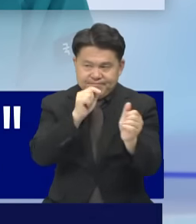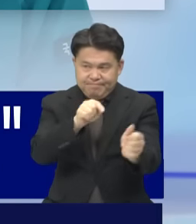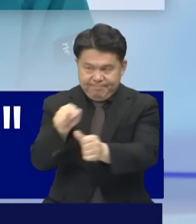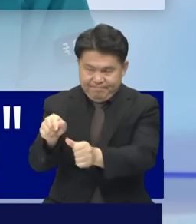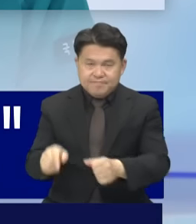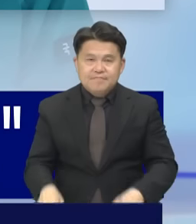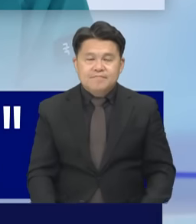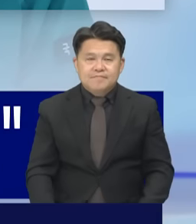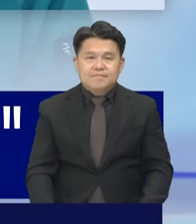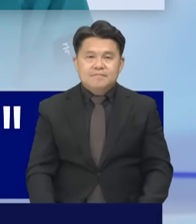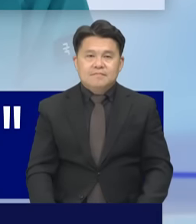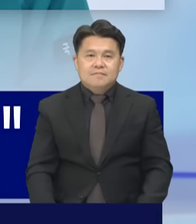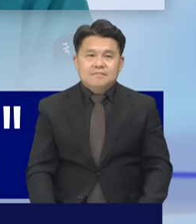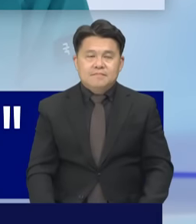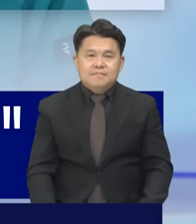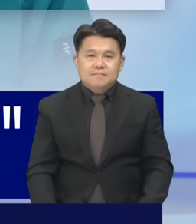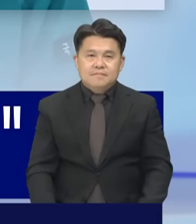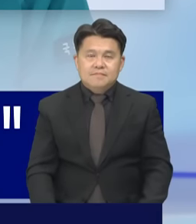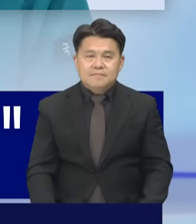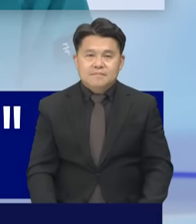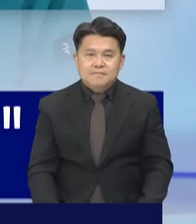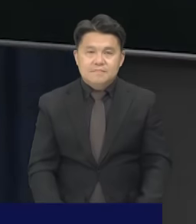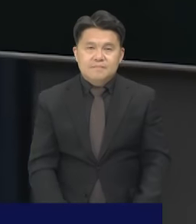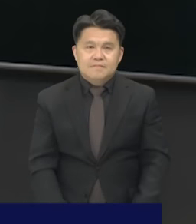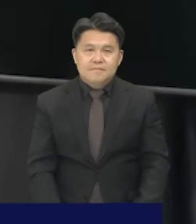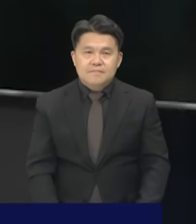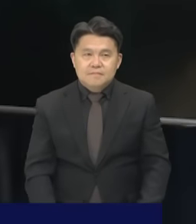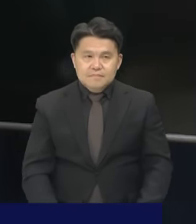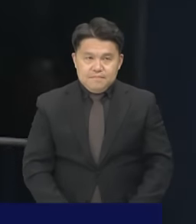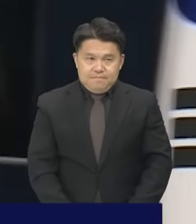정하도록 하겠다는 겁니다. 정혜경 기자입니다.